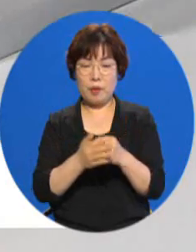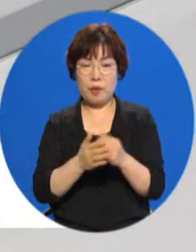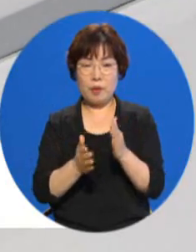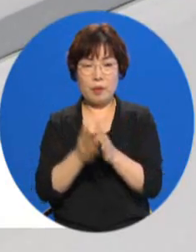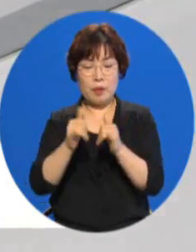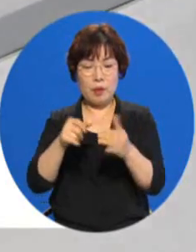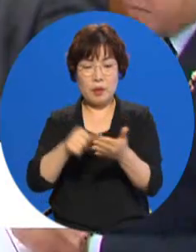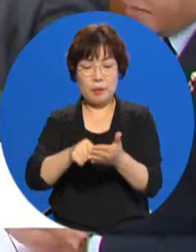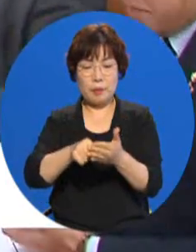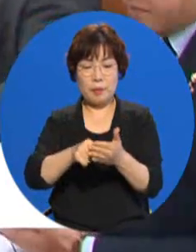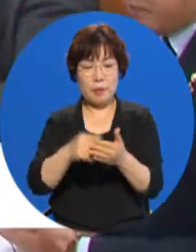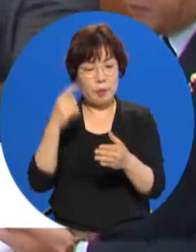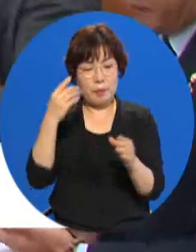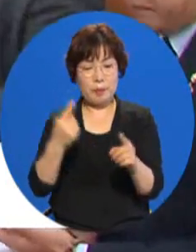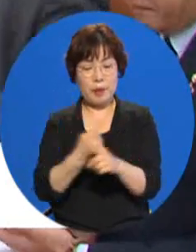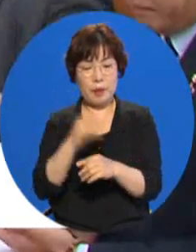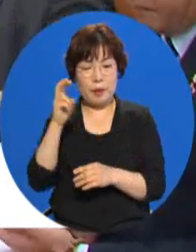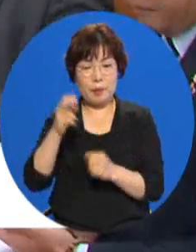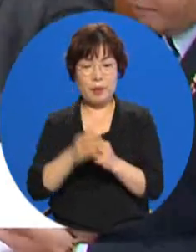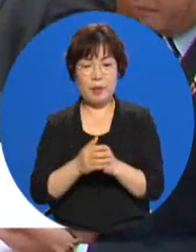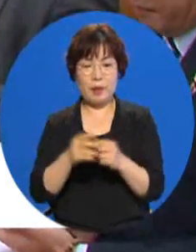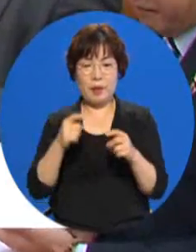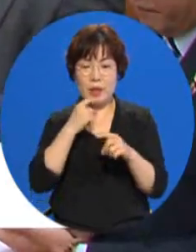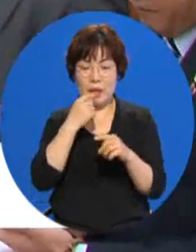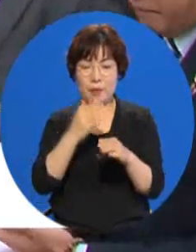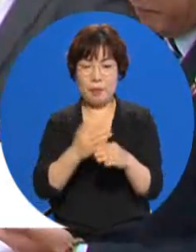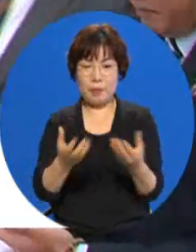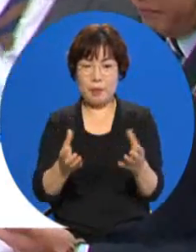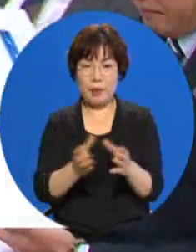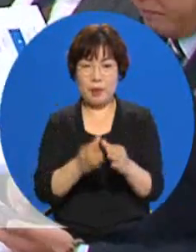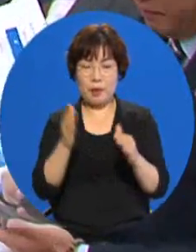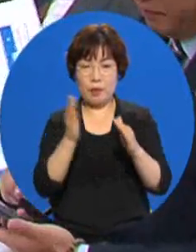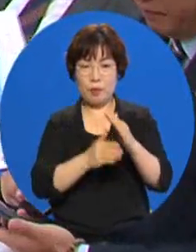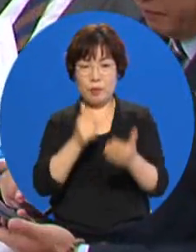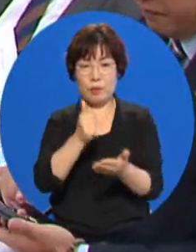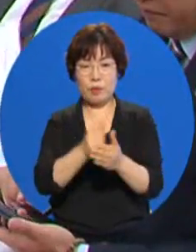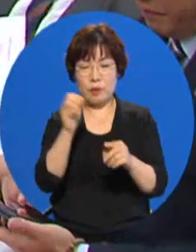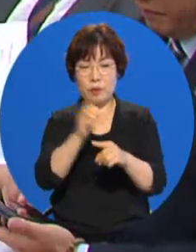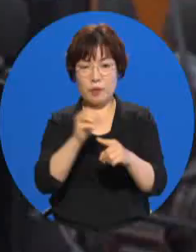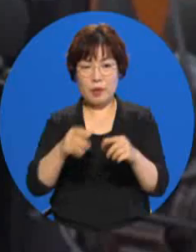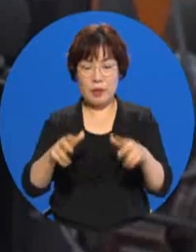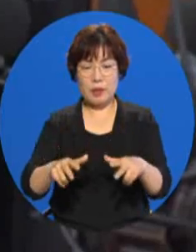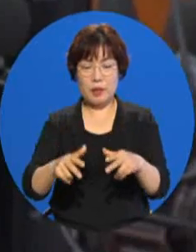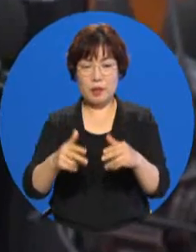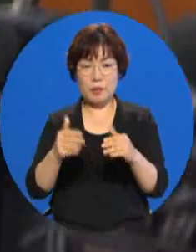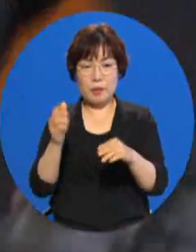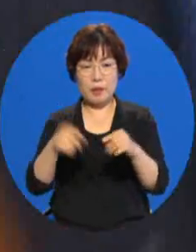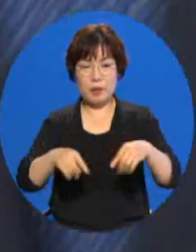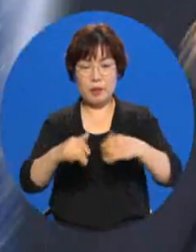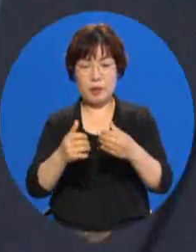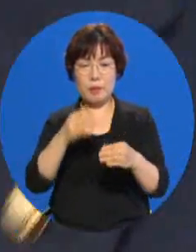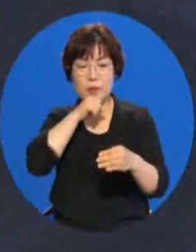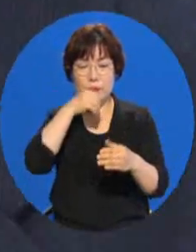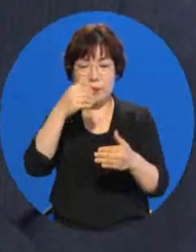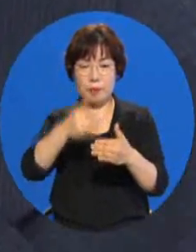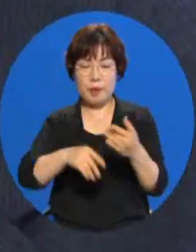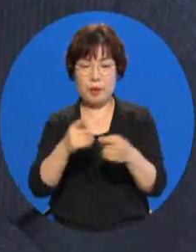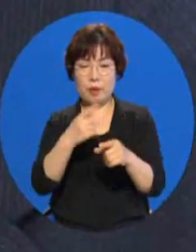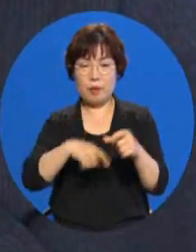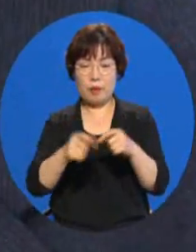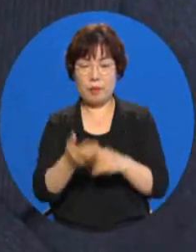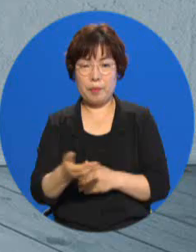것을 우려한 겁니다. 최근 민주당이 잠정 결정한 공천 룰은 기성 정치인에 대한 감점 비율을 높인 점이